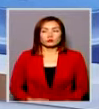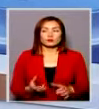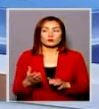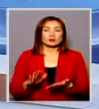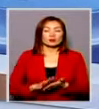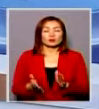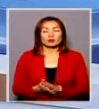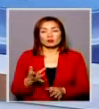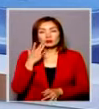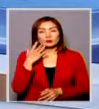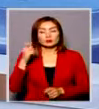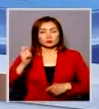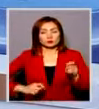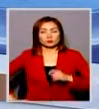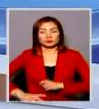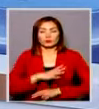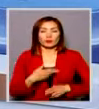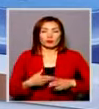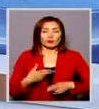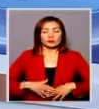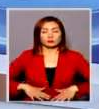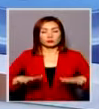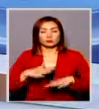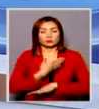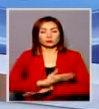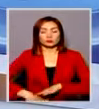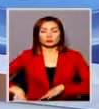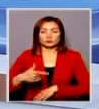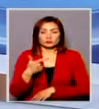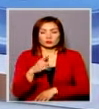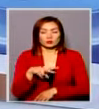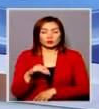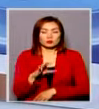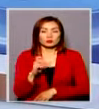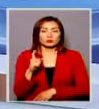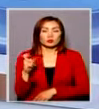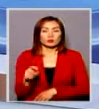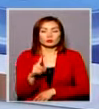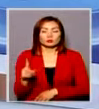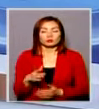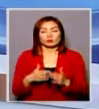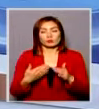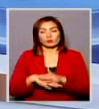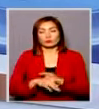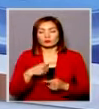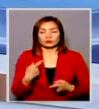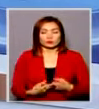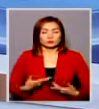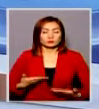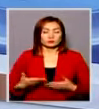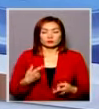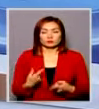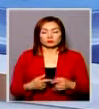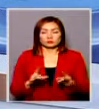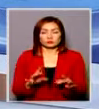Канализационная система и проливные дожди стали причиной затопления улиц микрорайона Лесхоз. Жители не могут выбраться из своих домов.